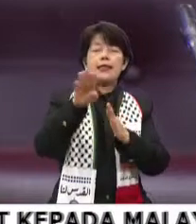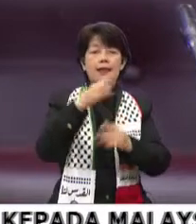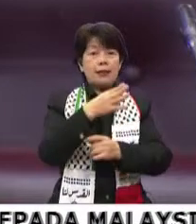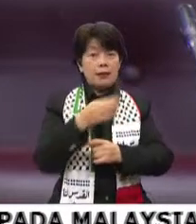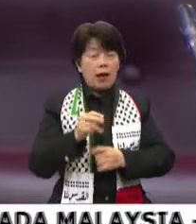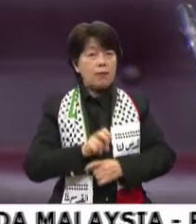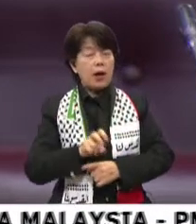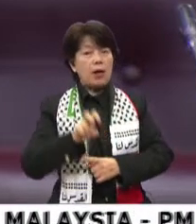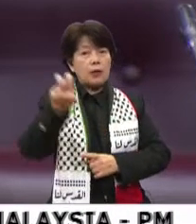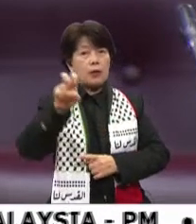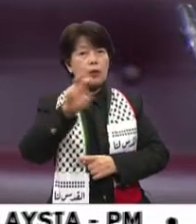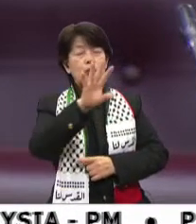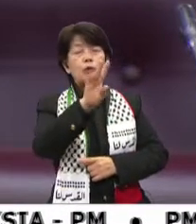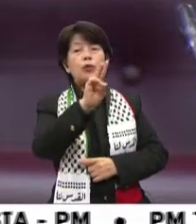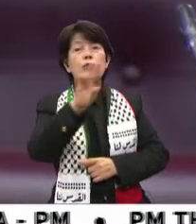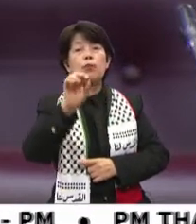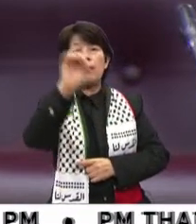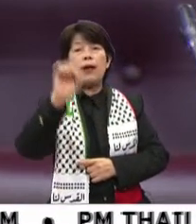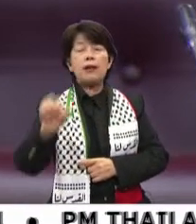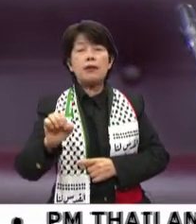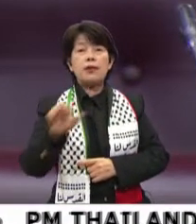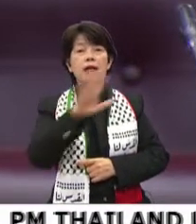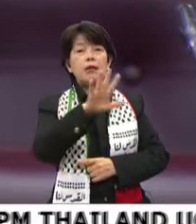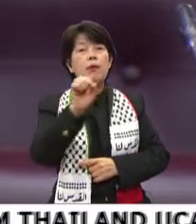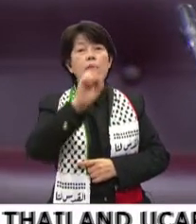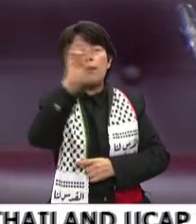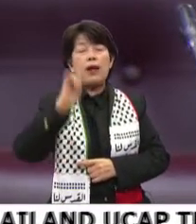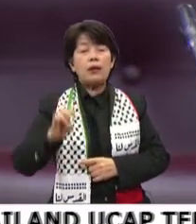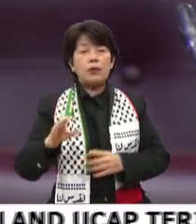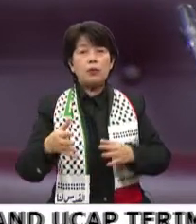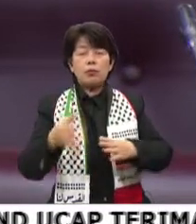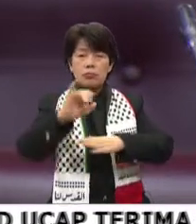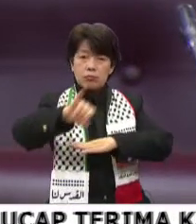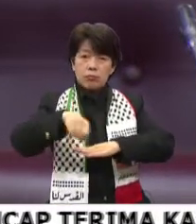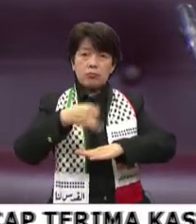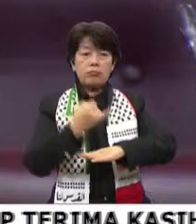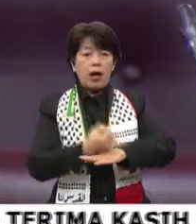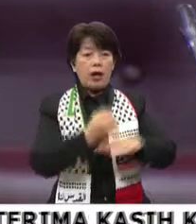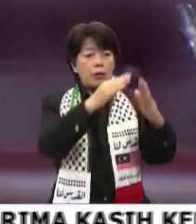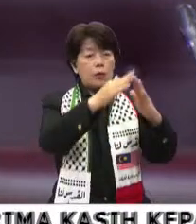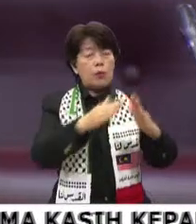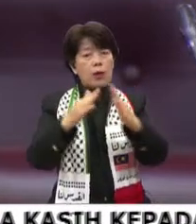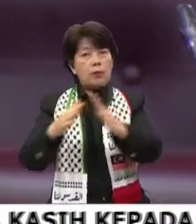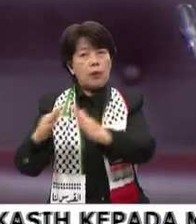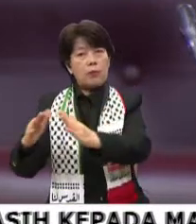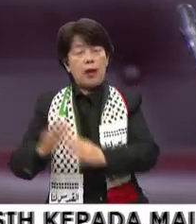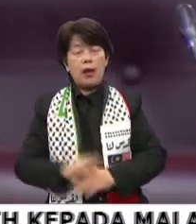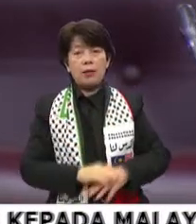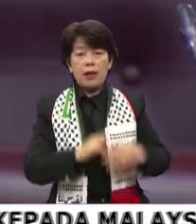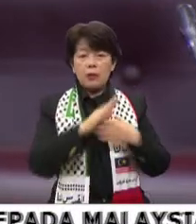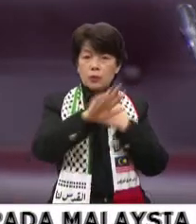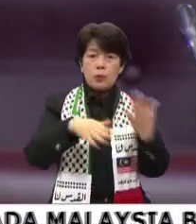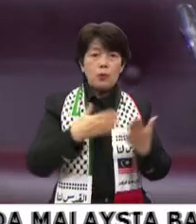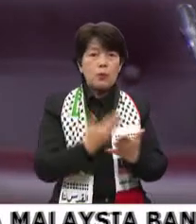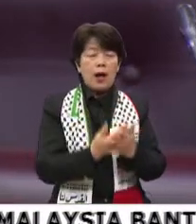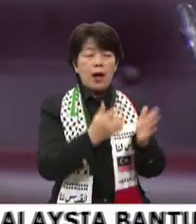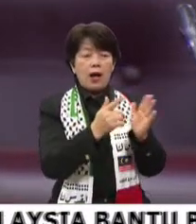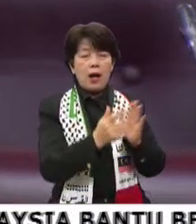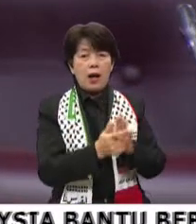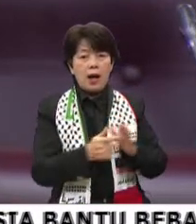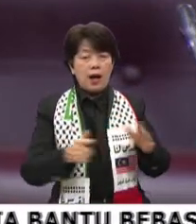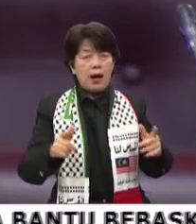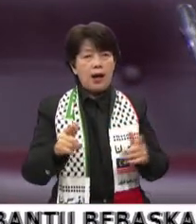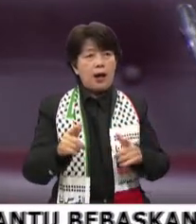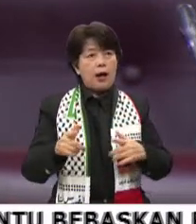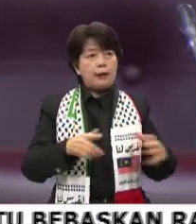dianggarkan munyai 7% dan 5% kandungan import dalam penggunaan isi rumah oleh itu kerajaan telah mengambil beberapa langkah bagi membantu rakyat menangi